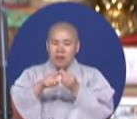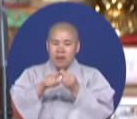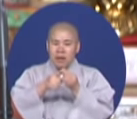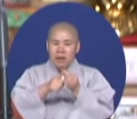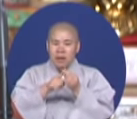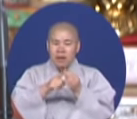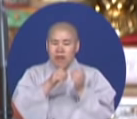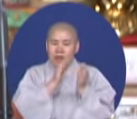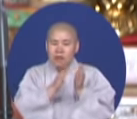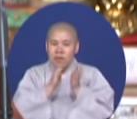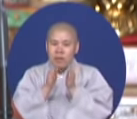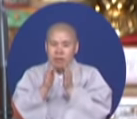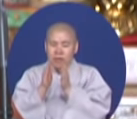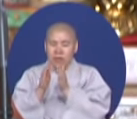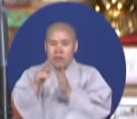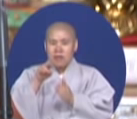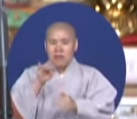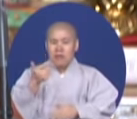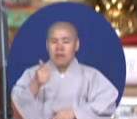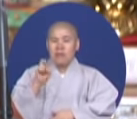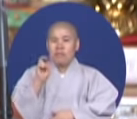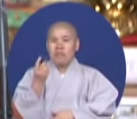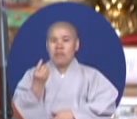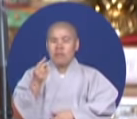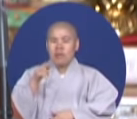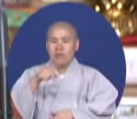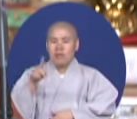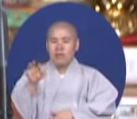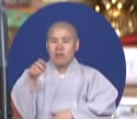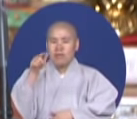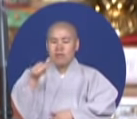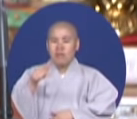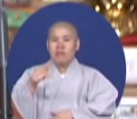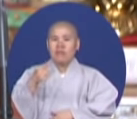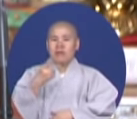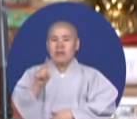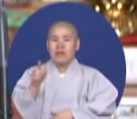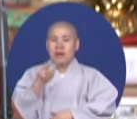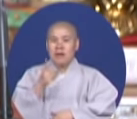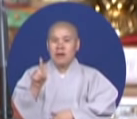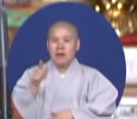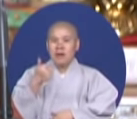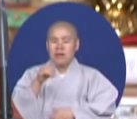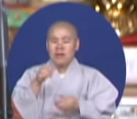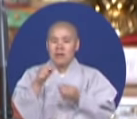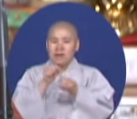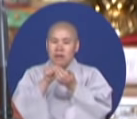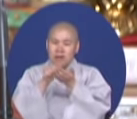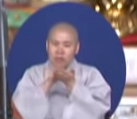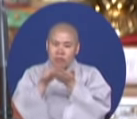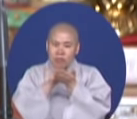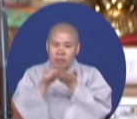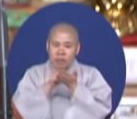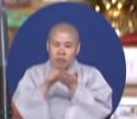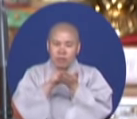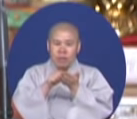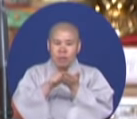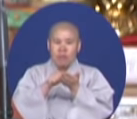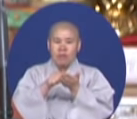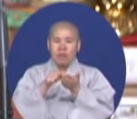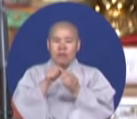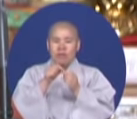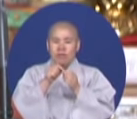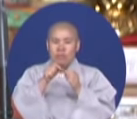글자를 써요. 신묘장구 대다란이나 옴만이 반매옴이나. 다란이 글자를 써서 줄을 쭉